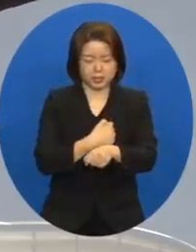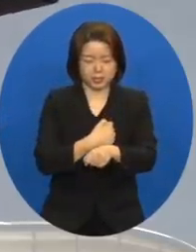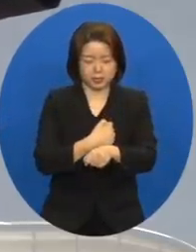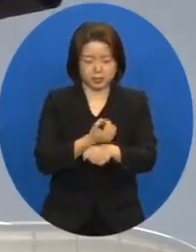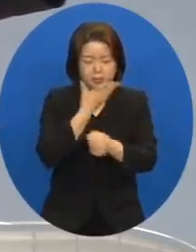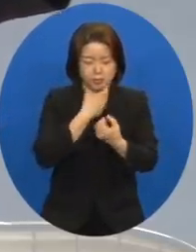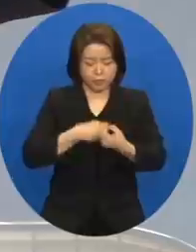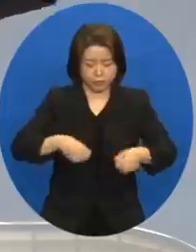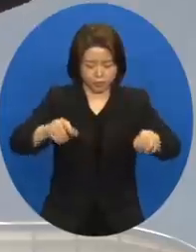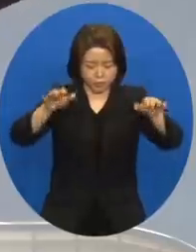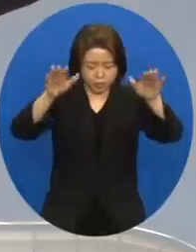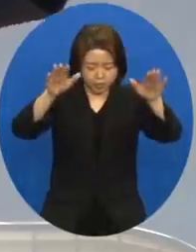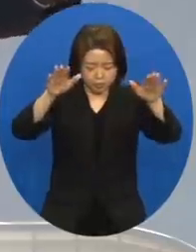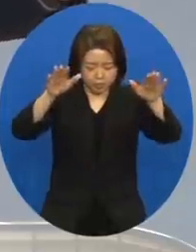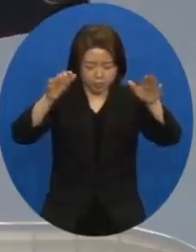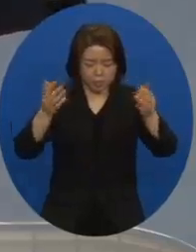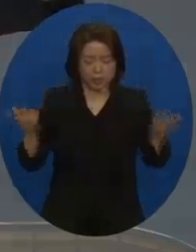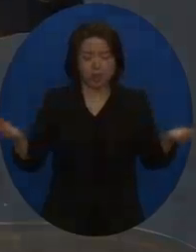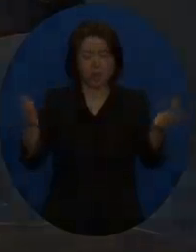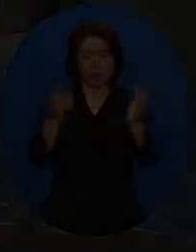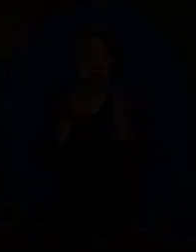추거나 없나이다 아멘